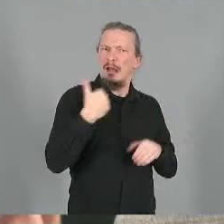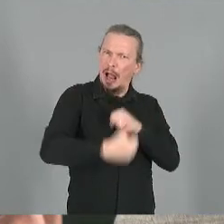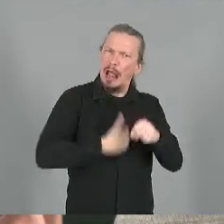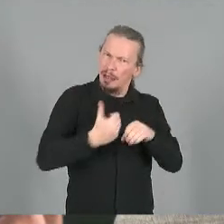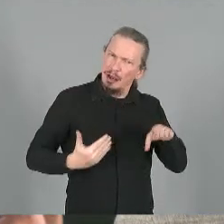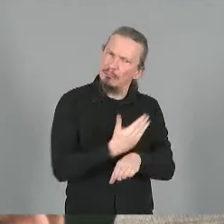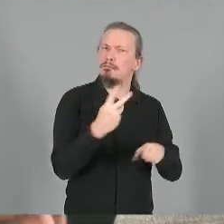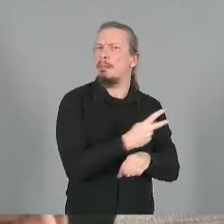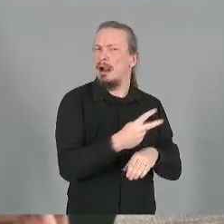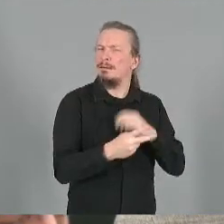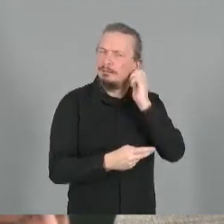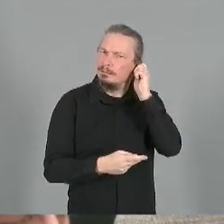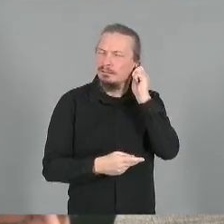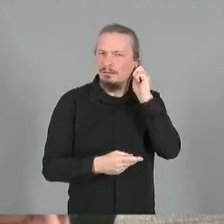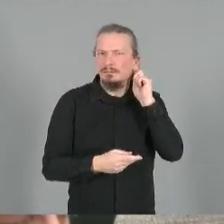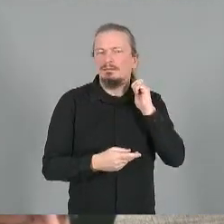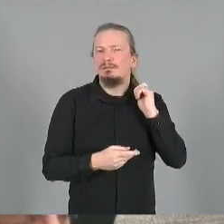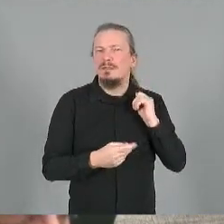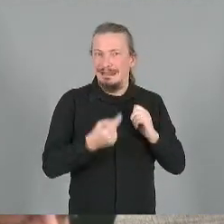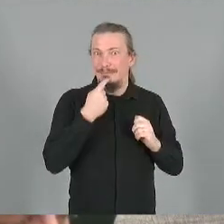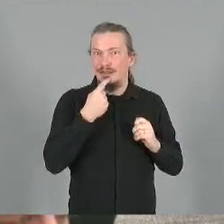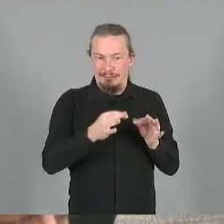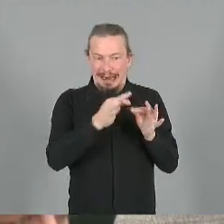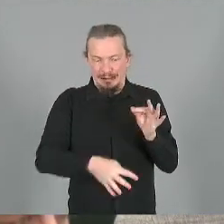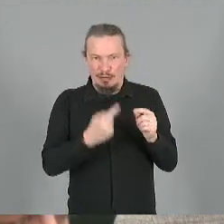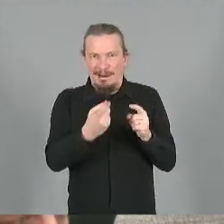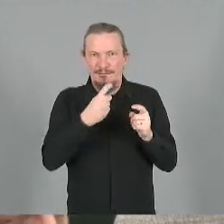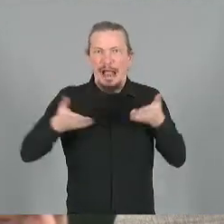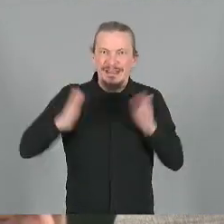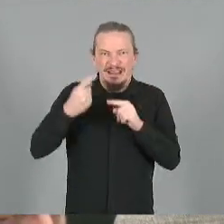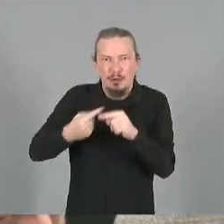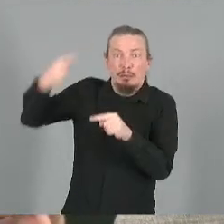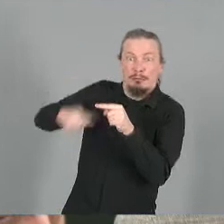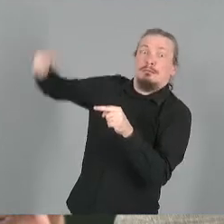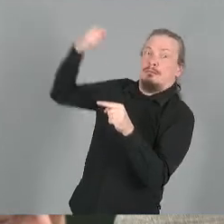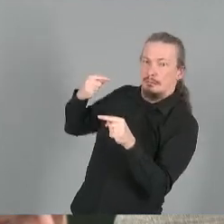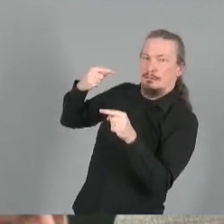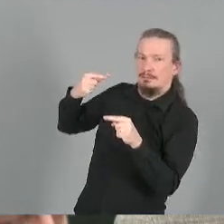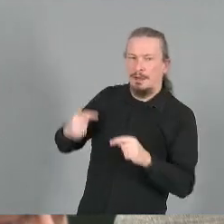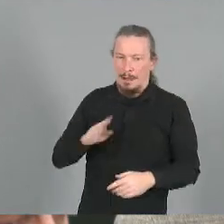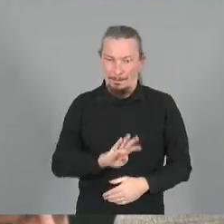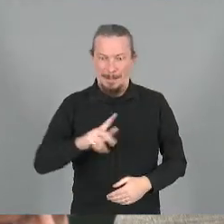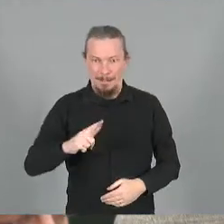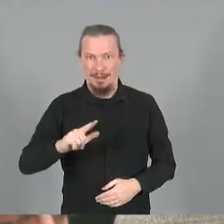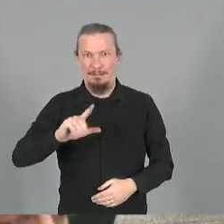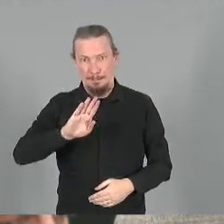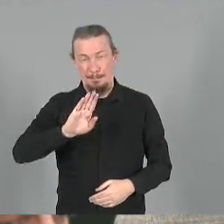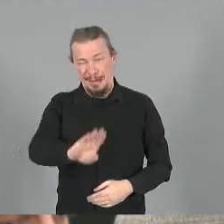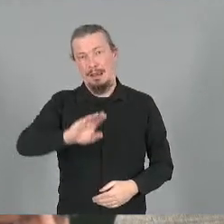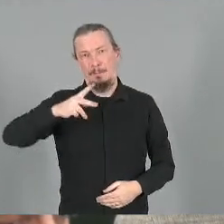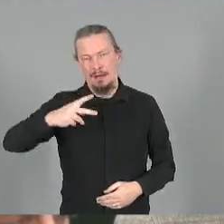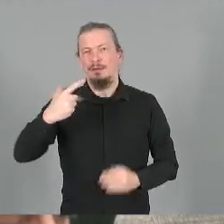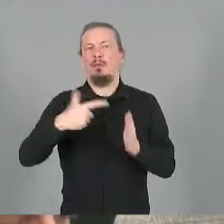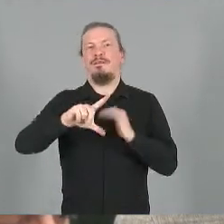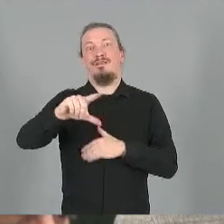bien entamée, découlant donc davantage d'arbitrages pris au précédent mandat. Le BP 2021 est donc le premier vrai